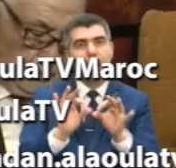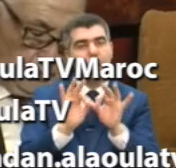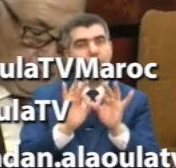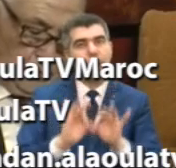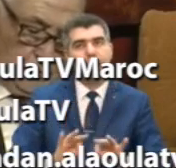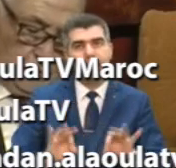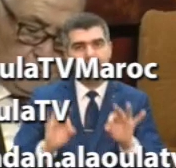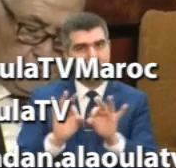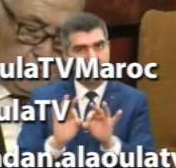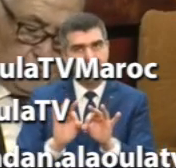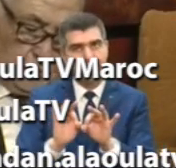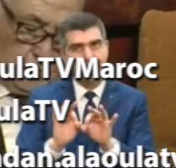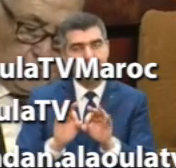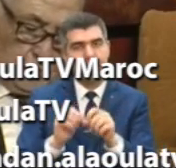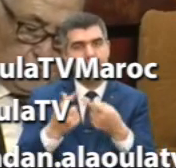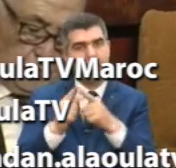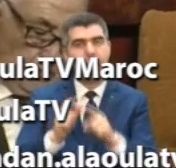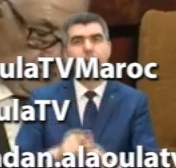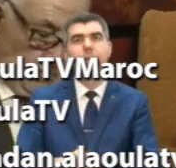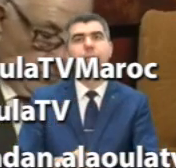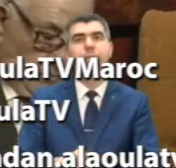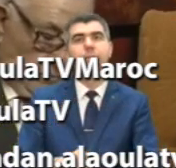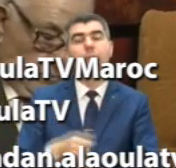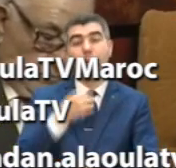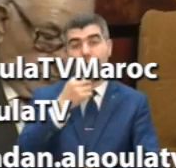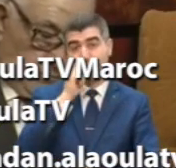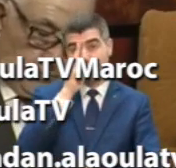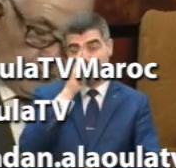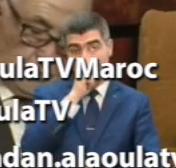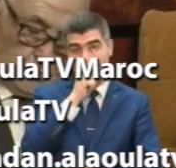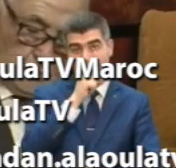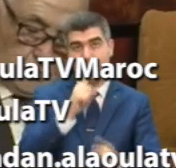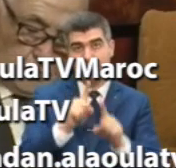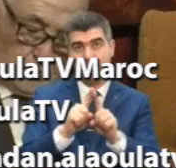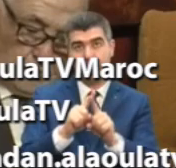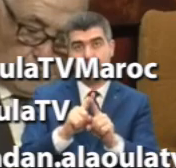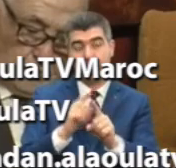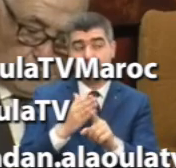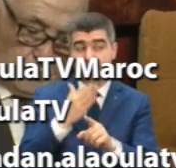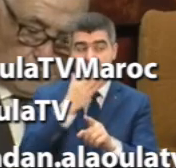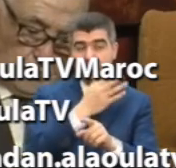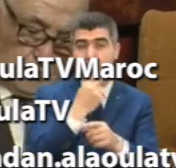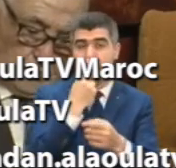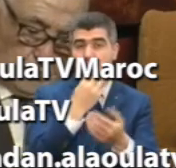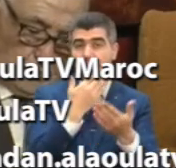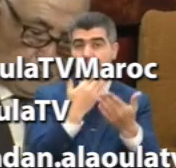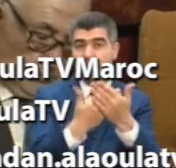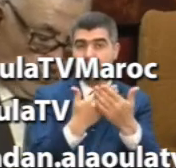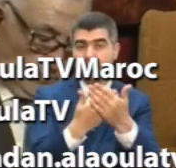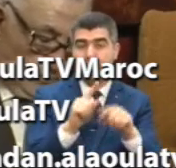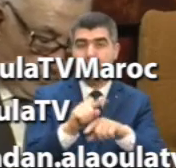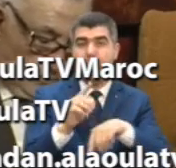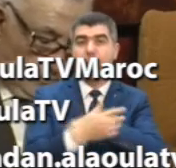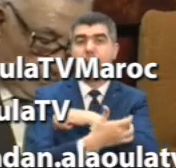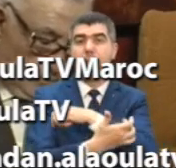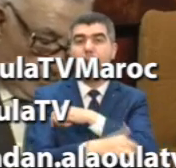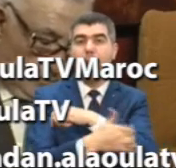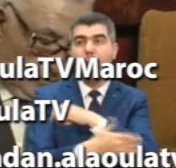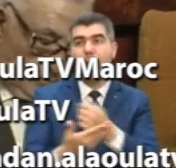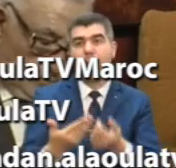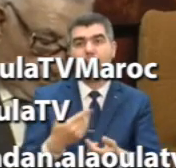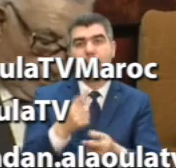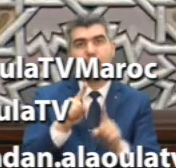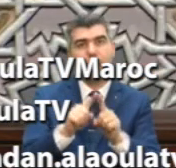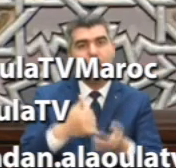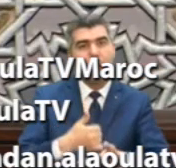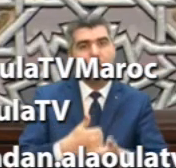ديال العلوم الطبيعية مثلا. وكنتمنوا السيد الوزير انكم توليوا واحد الاهتمام لاقليم الصويره لانه كيعاني وكيعاني بزاف.